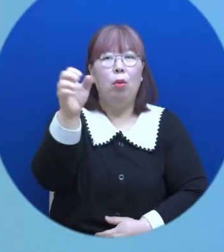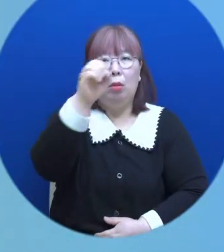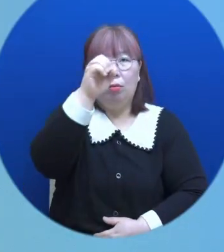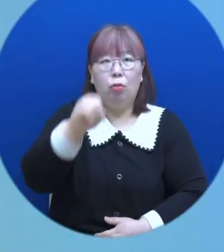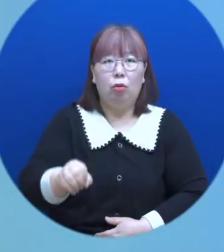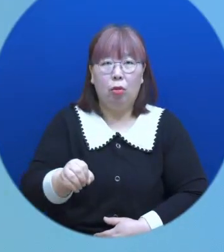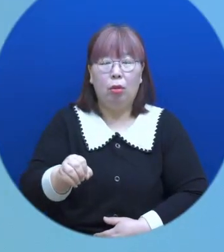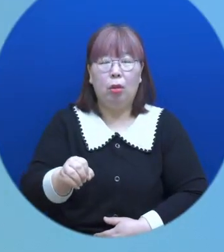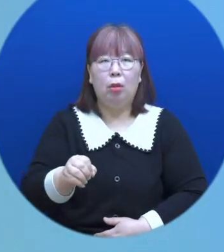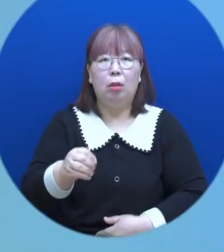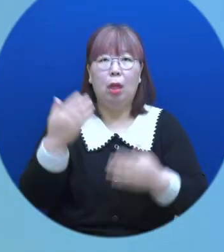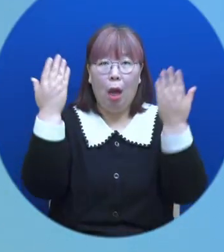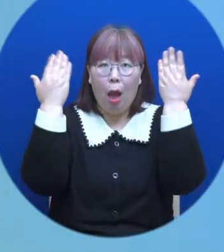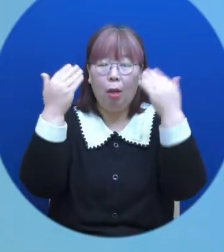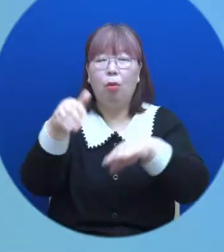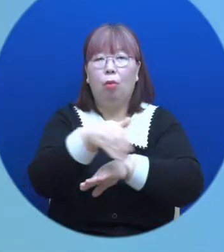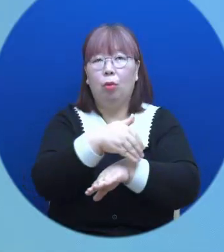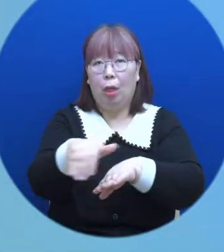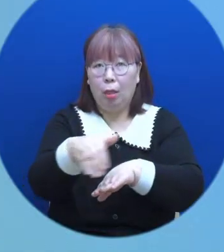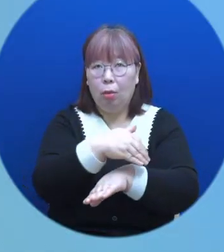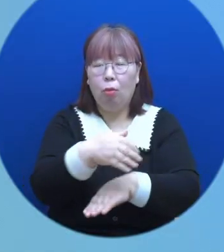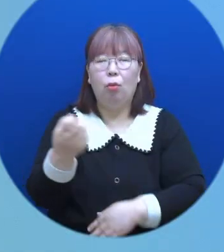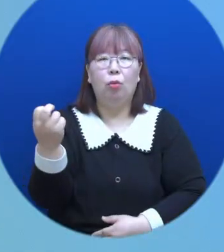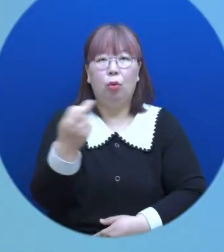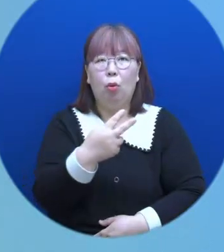학교를 갔고요. 여자들은